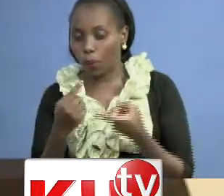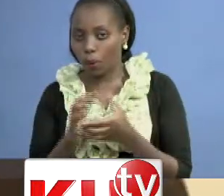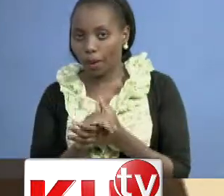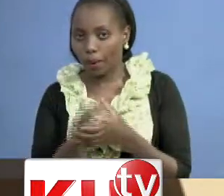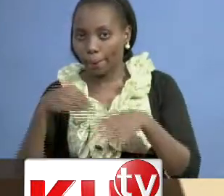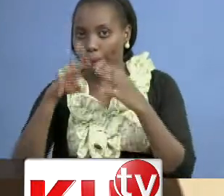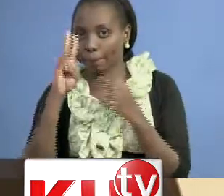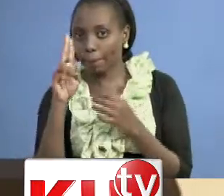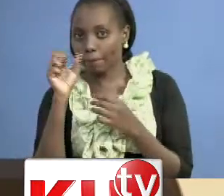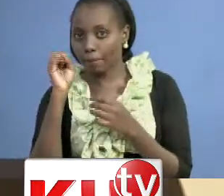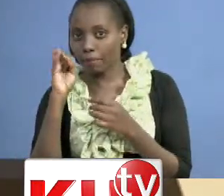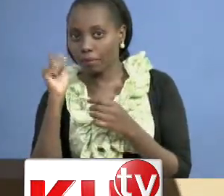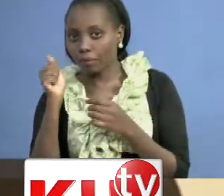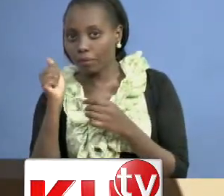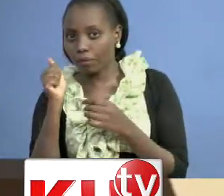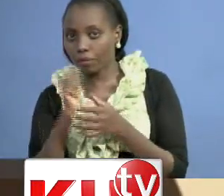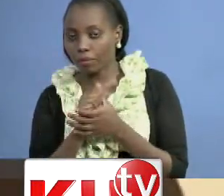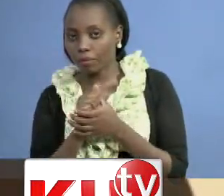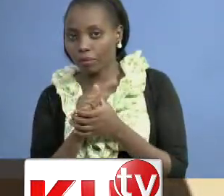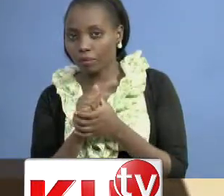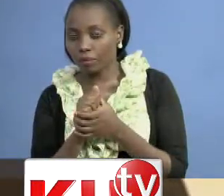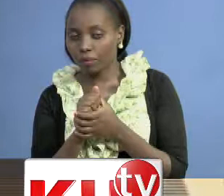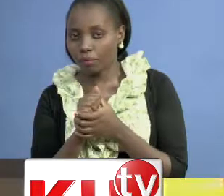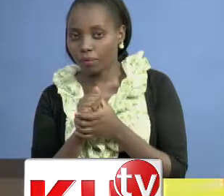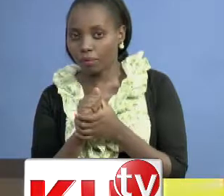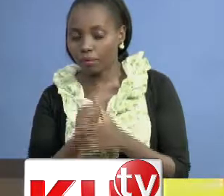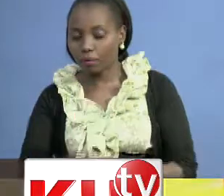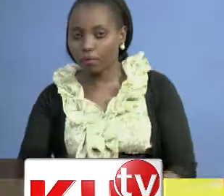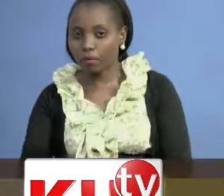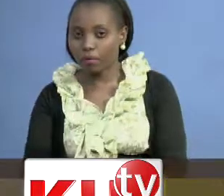County, Busia County, pamoja na wengine ambao hawako kotini.